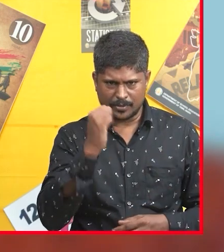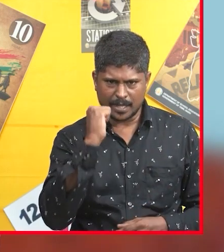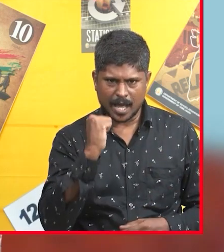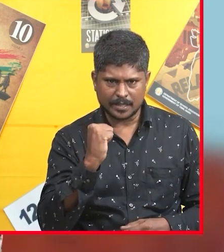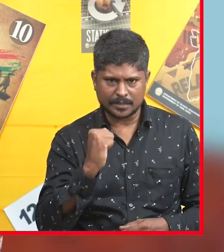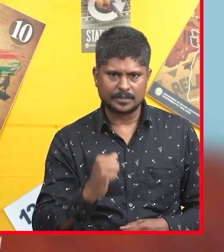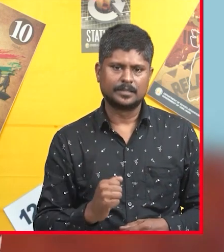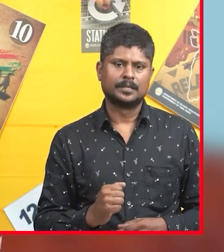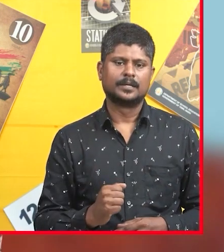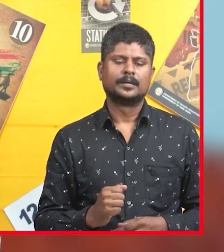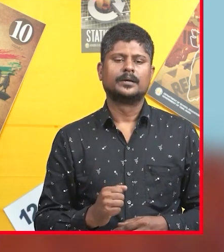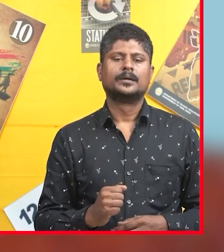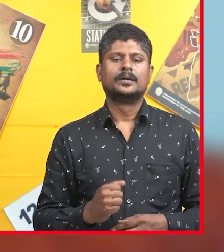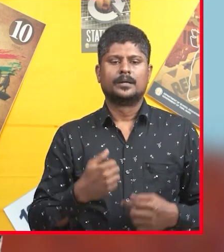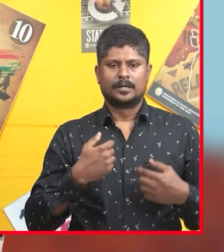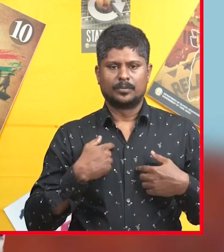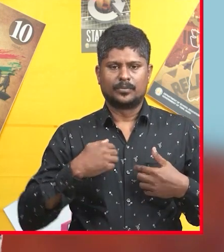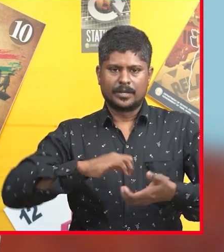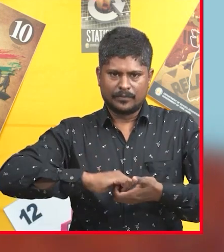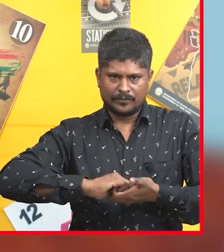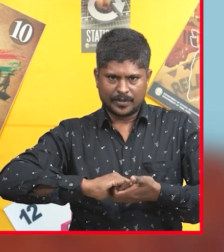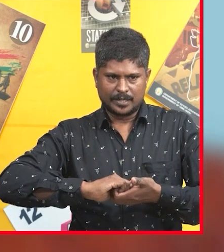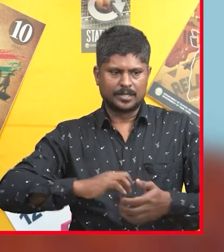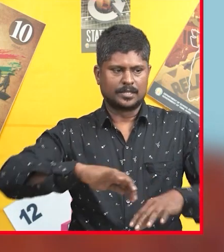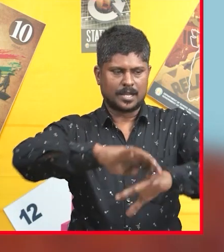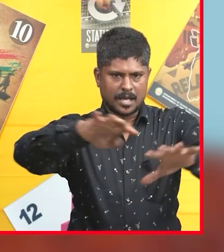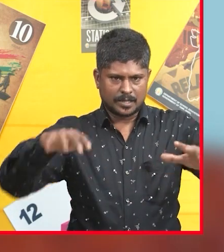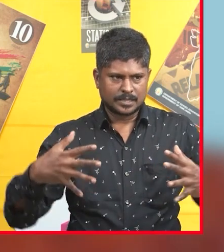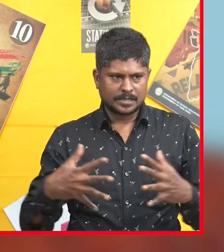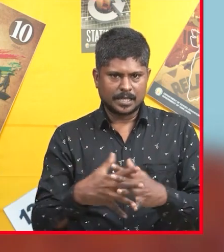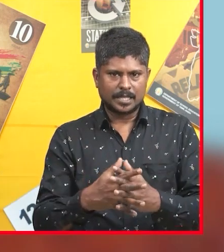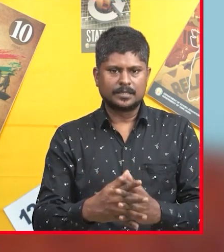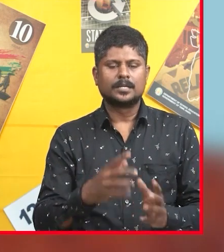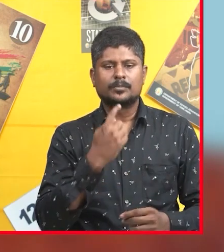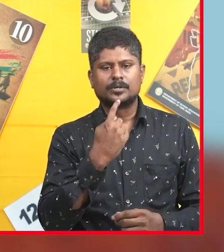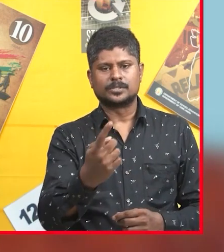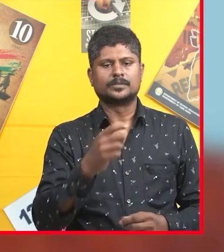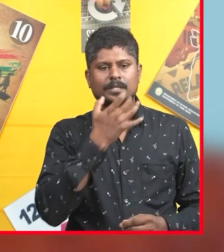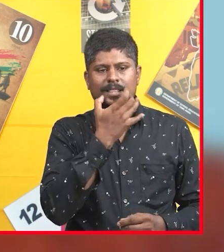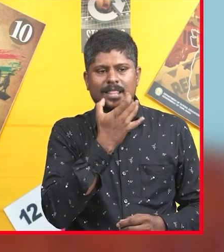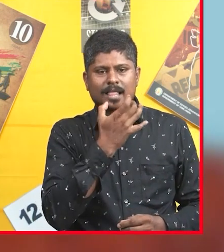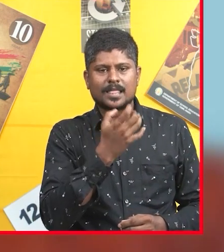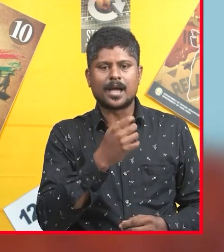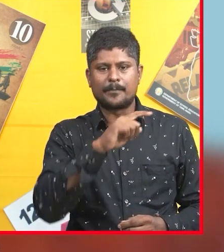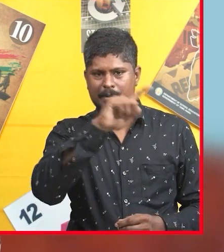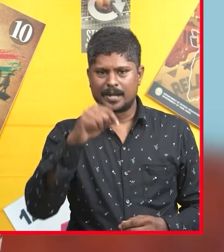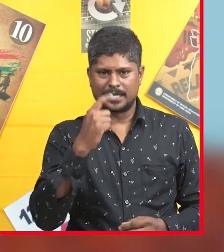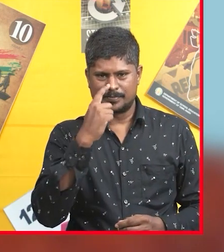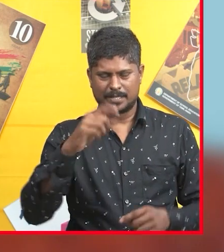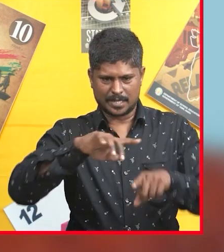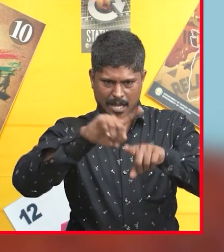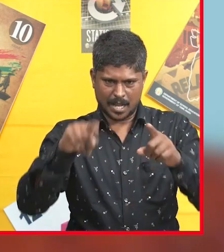எப்ப என்ன நினைக்கிறோம் விருந்தினர்னா நம்ம உறவினர்கள் தான், நம்ம சொந்தக்காரவங்க தான். நம்ம தாத்தா, பாட்டி,